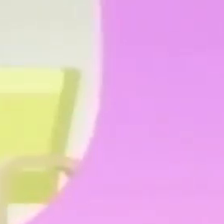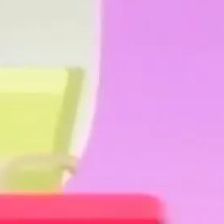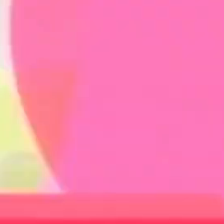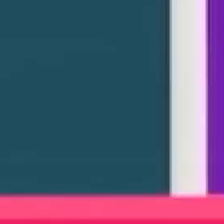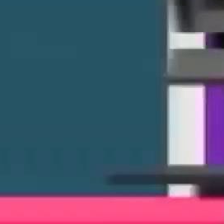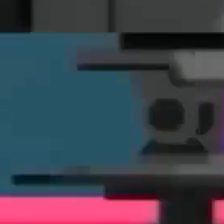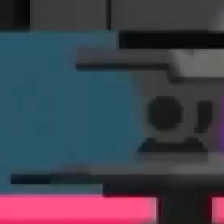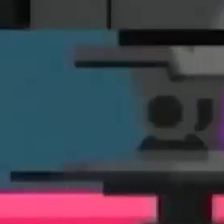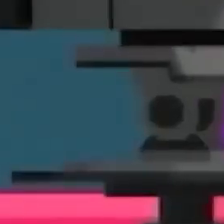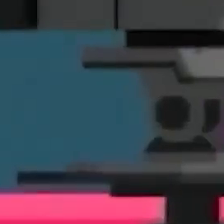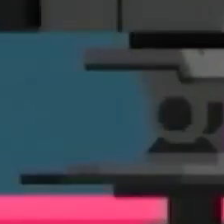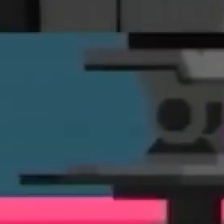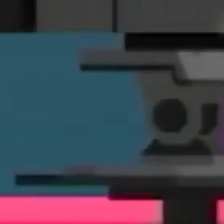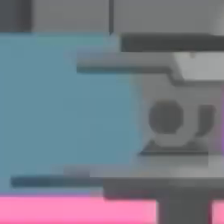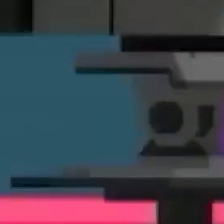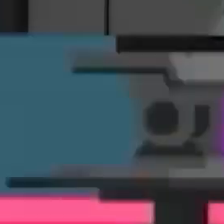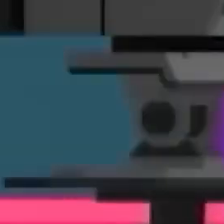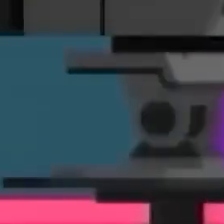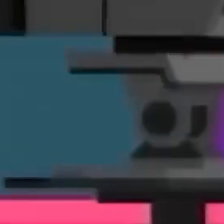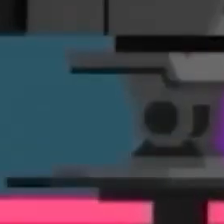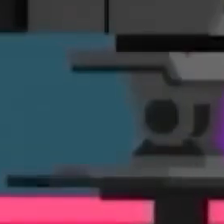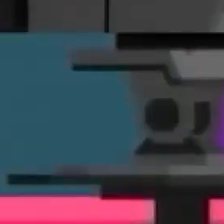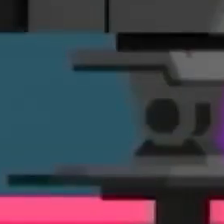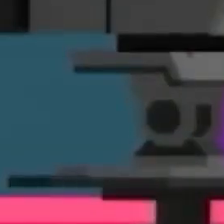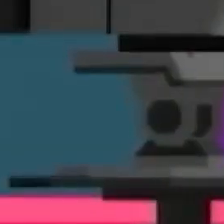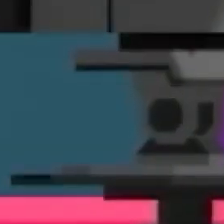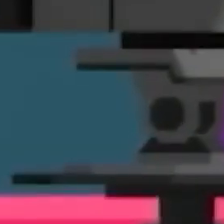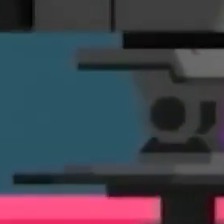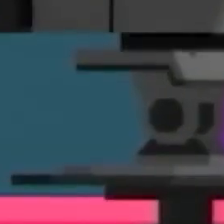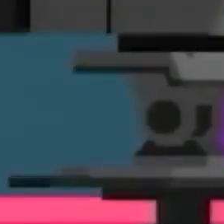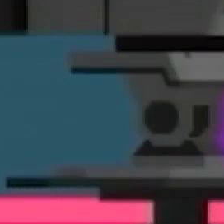هو علشان هي ومين هي